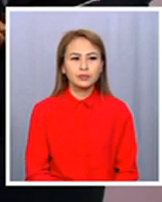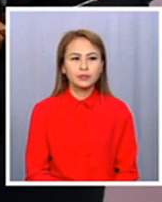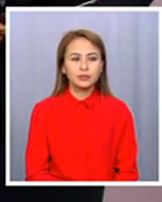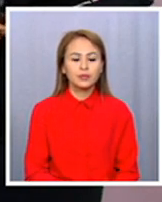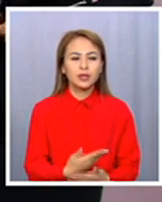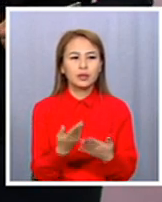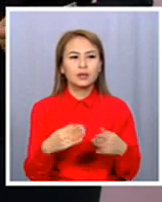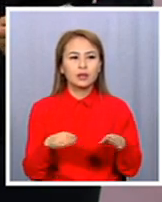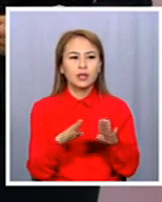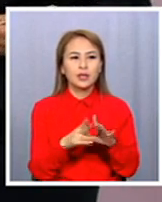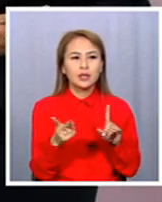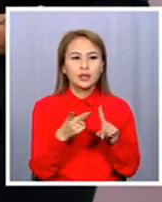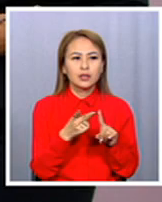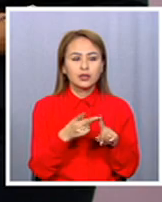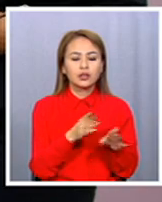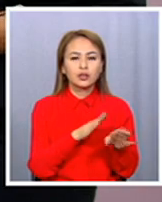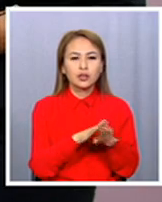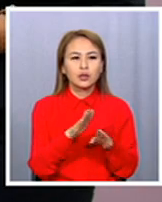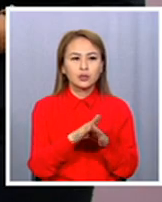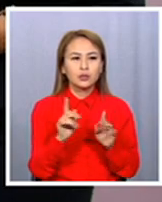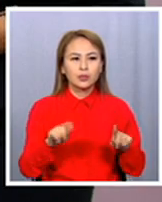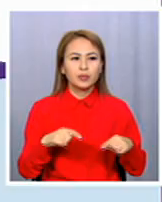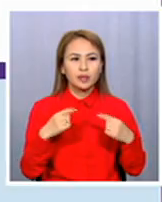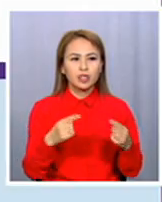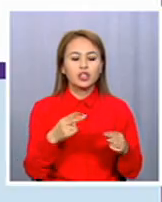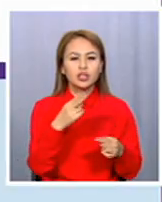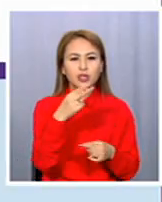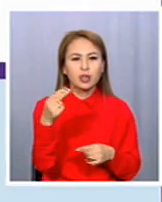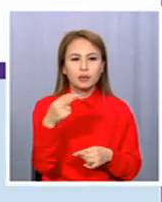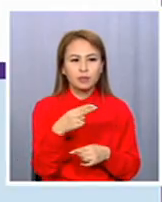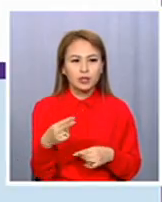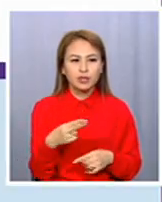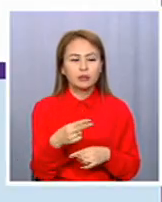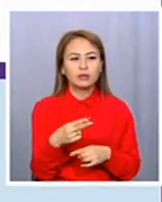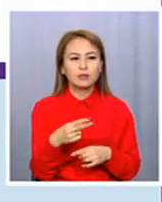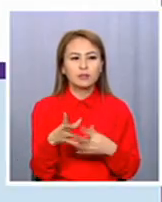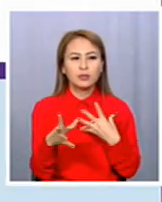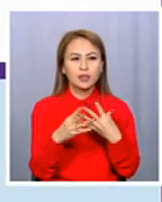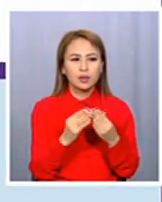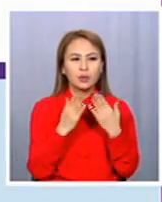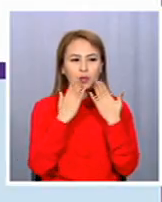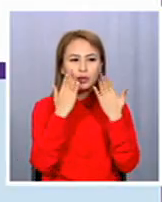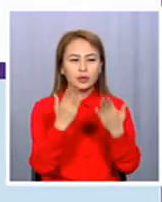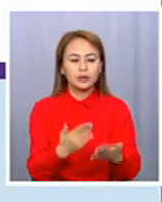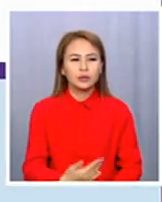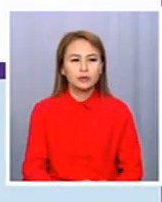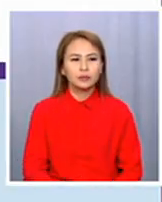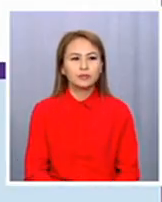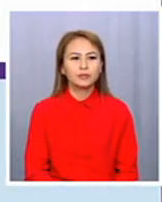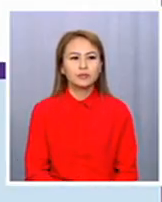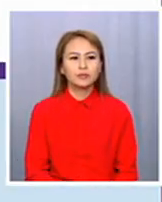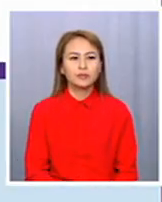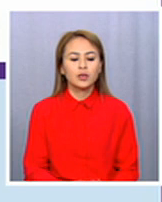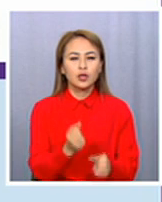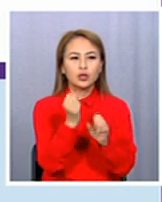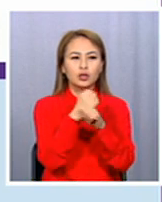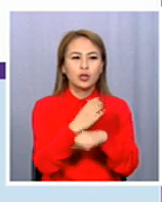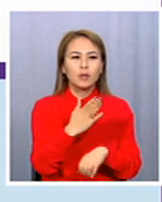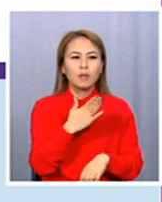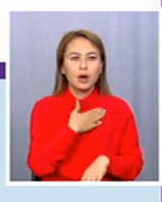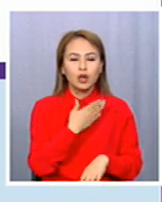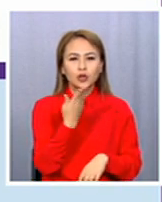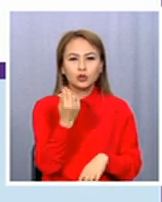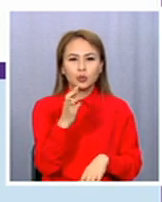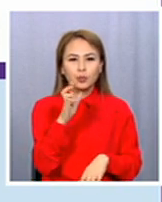Енді екінші жаттығуда берілген жаңылтпашты жаңылмай бірге оқиық. Түйе маған шұбат